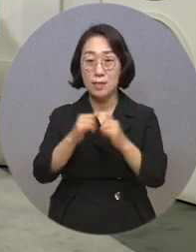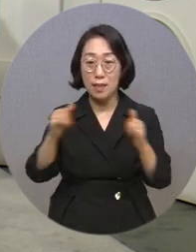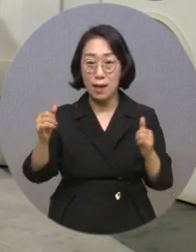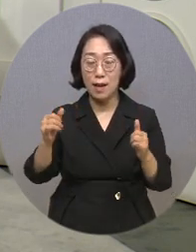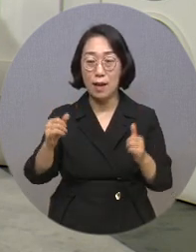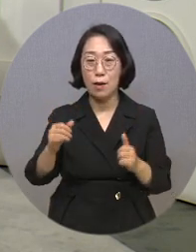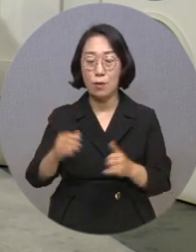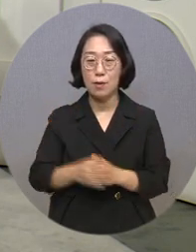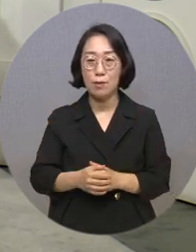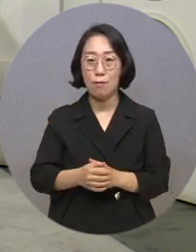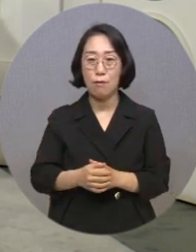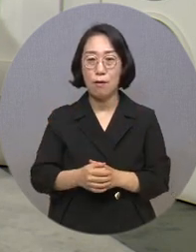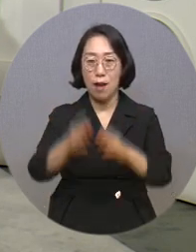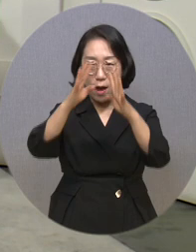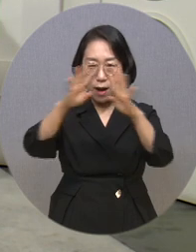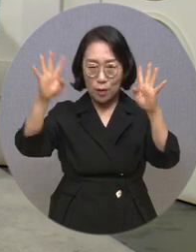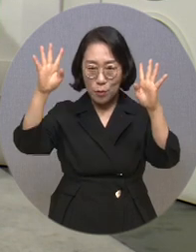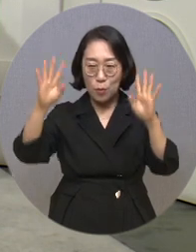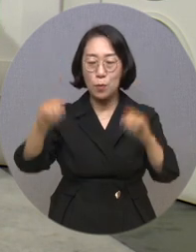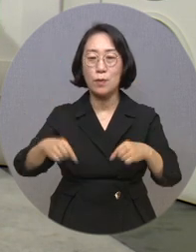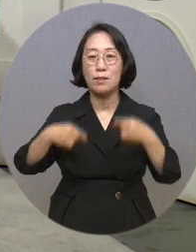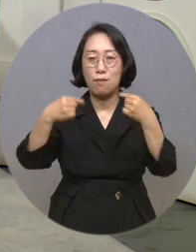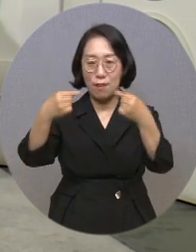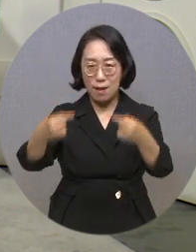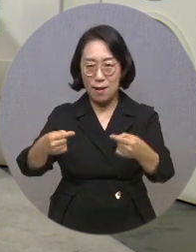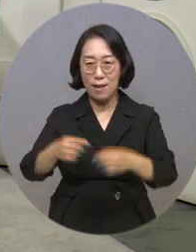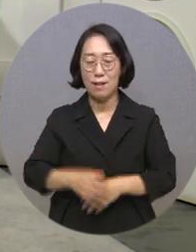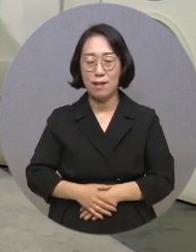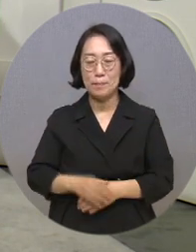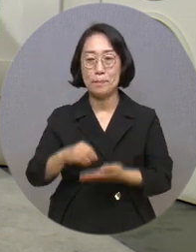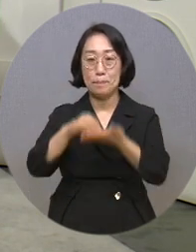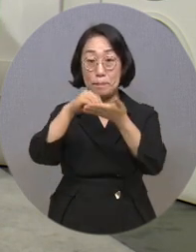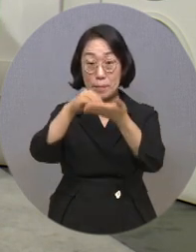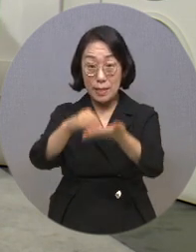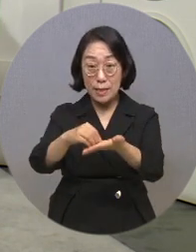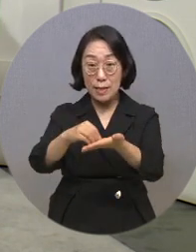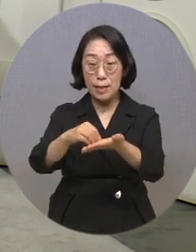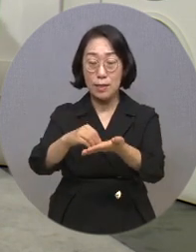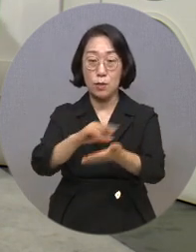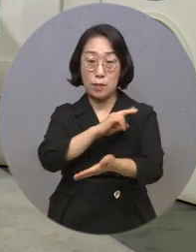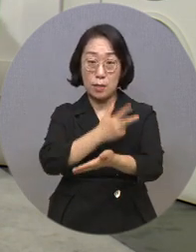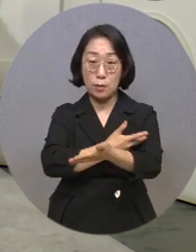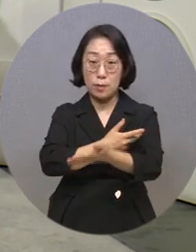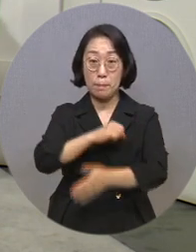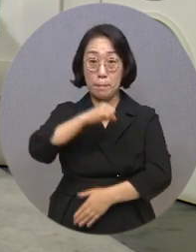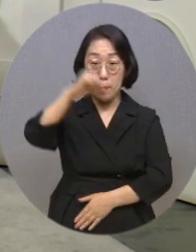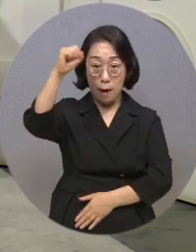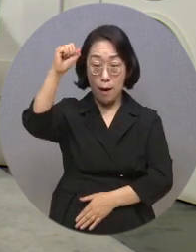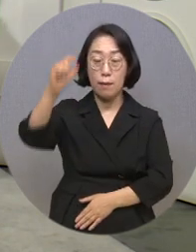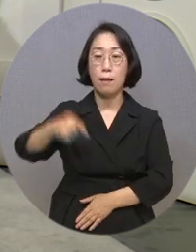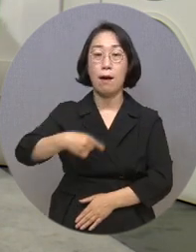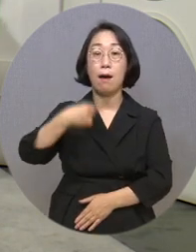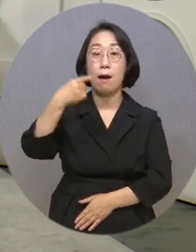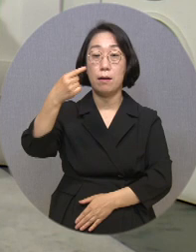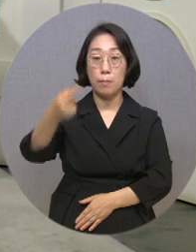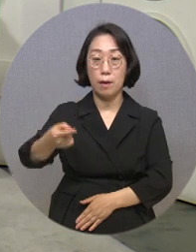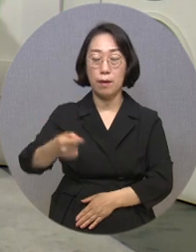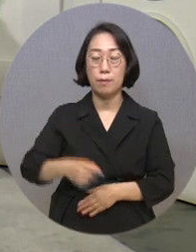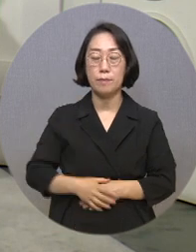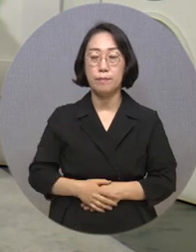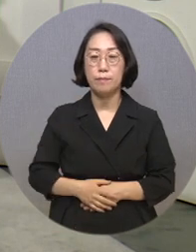갔어요. 그래서 그때 가서 사회복지사 자격증을 따고 아. 그러고 났는데